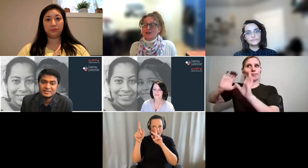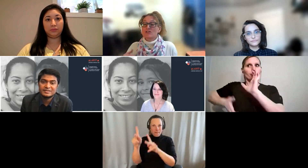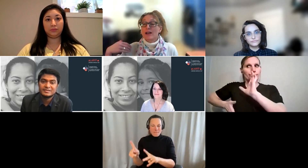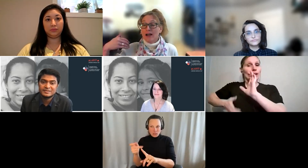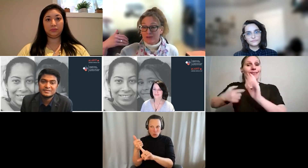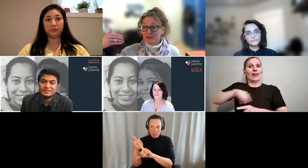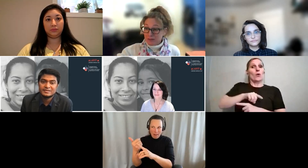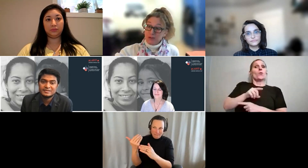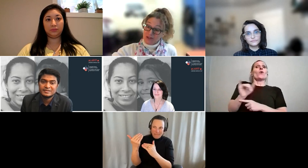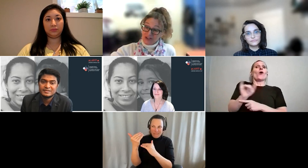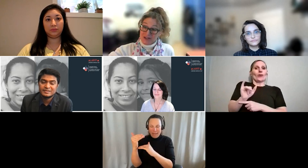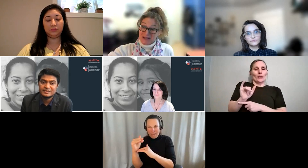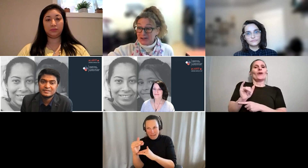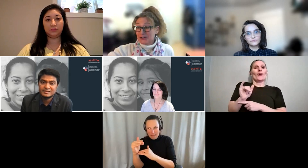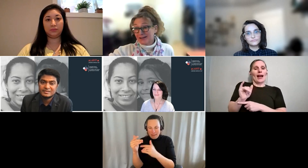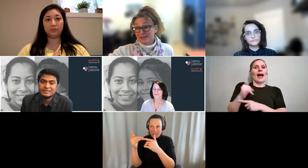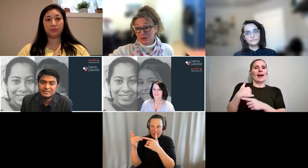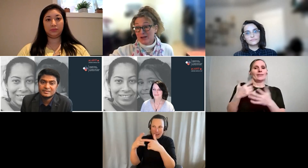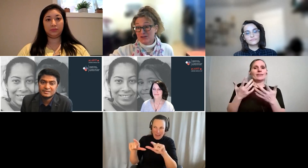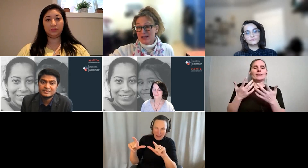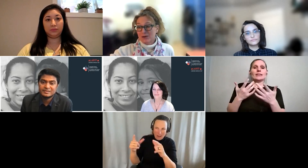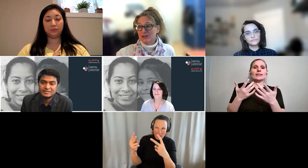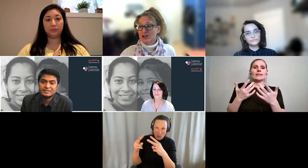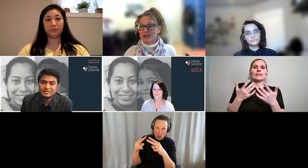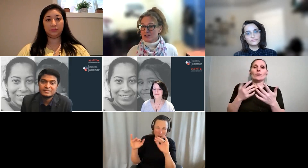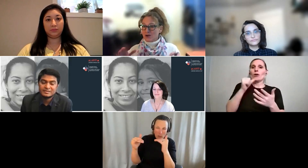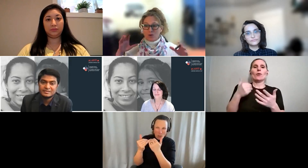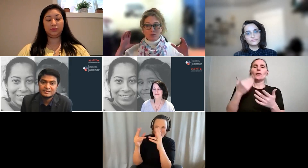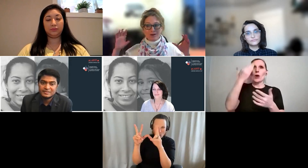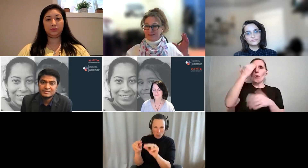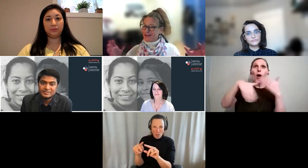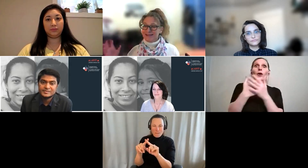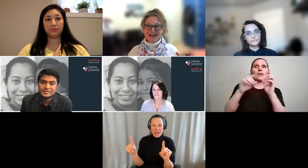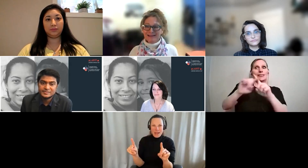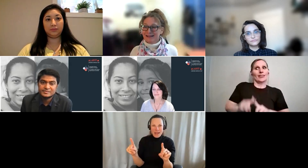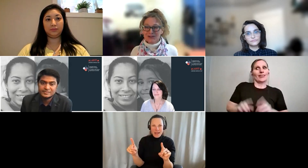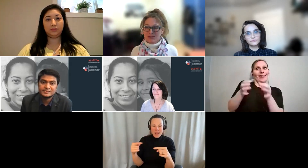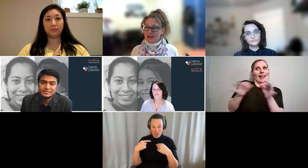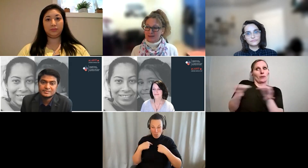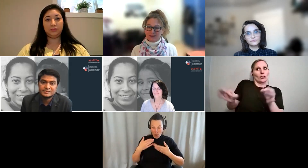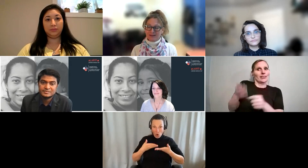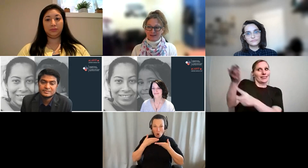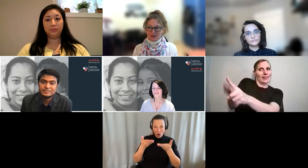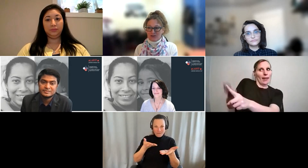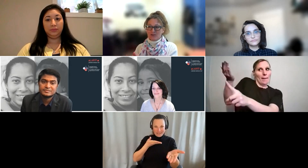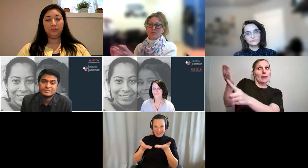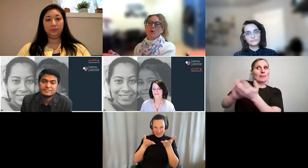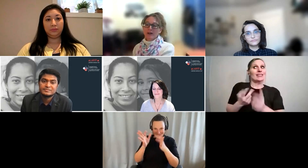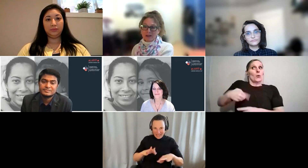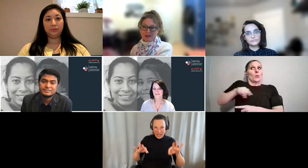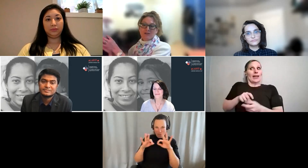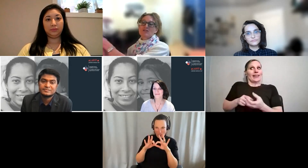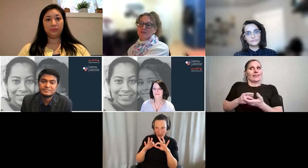limitée de la langue, mais nous, en tant que de gens qui donnent des services, on a besoin d'avoir accès à ces langues aussi.